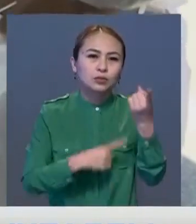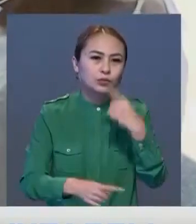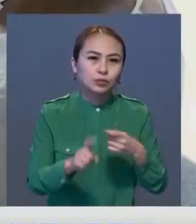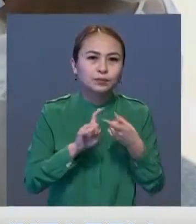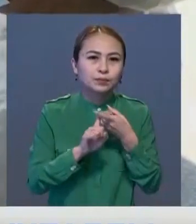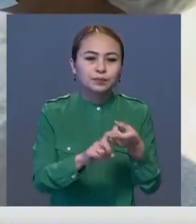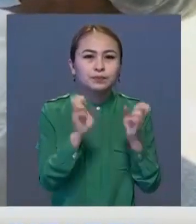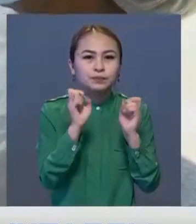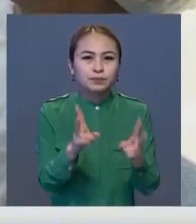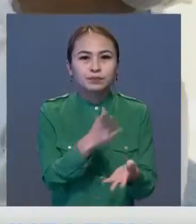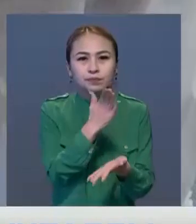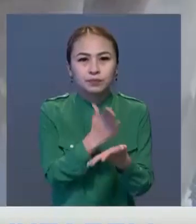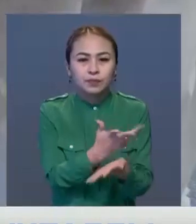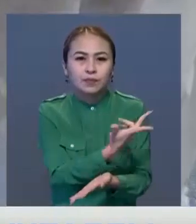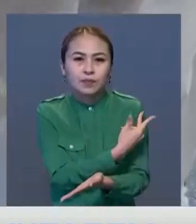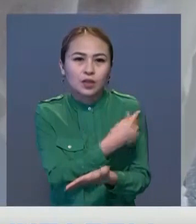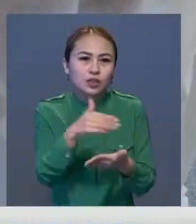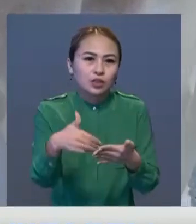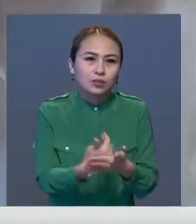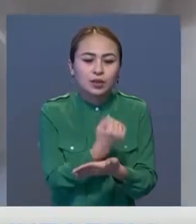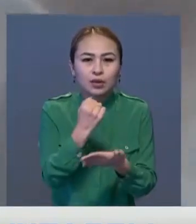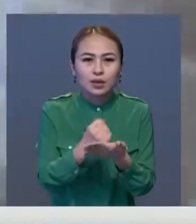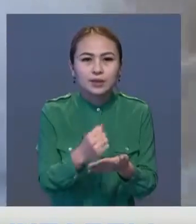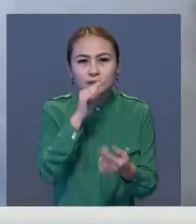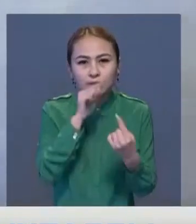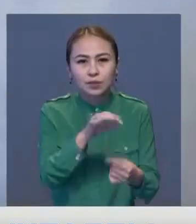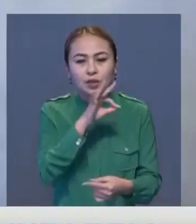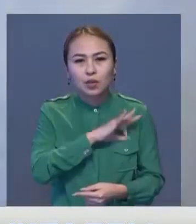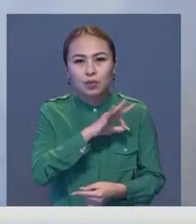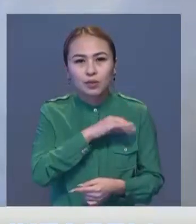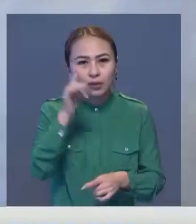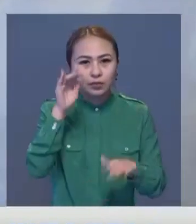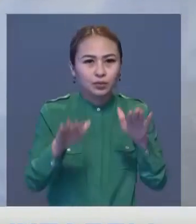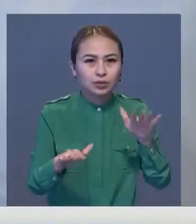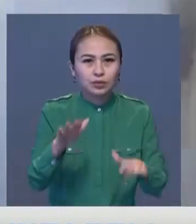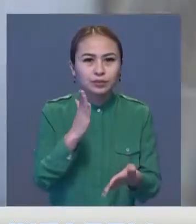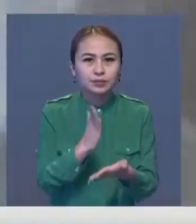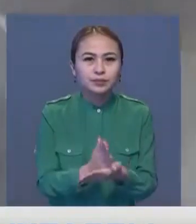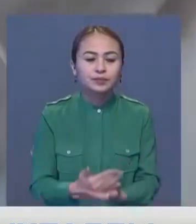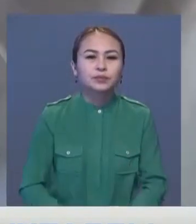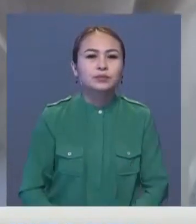жұқтыру қаупі бар. Ал егіліп жатқан вакцинаның жаңа штамдарға қарсы тиімділігіне күмәнданып отыр.